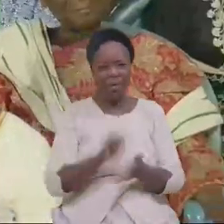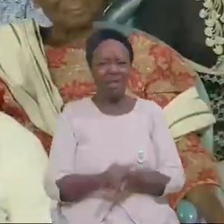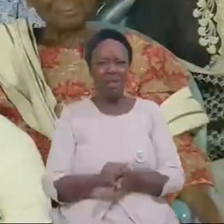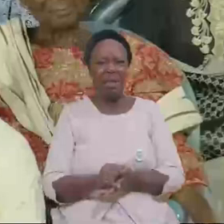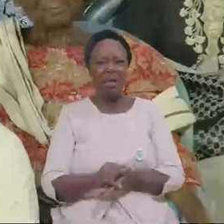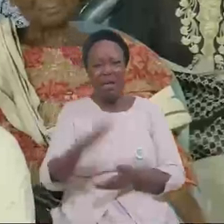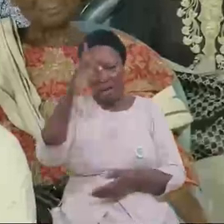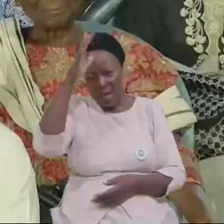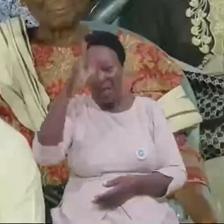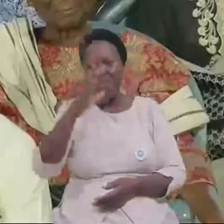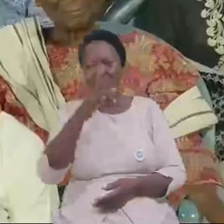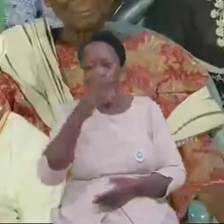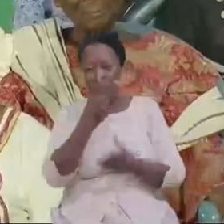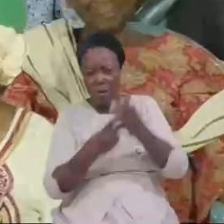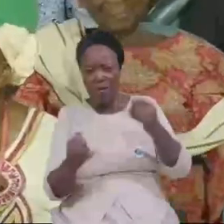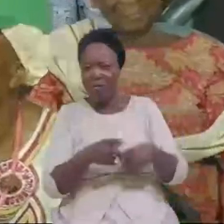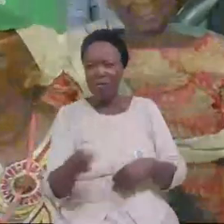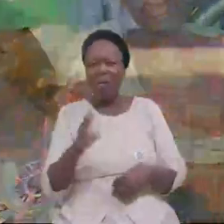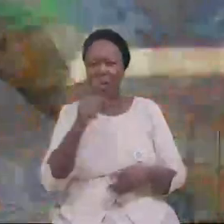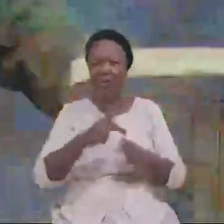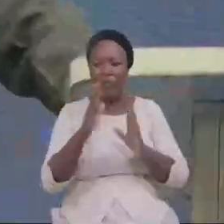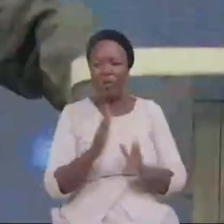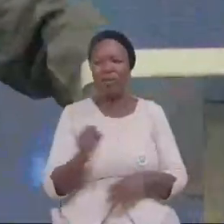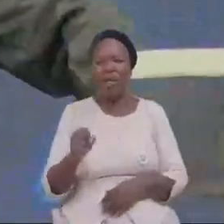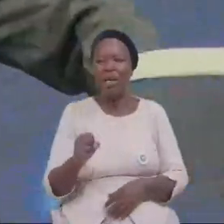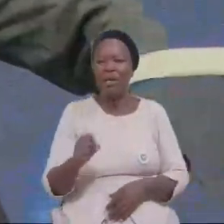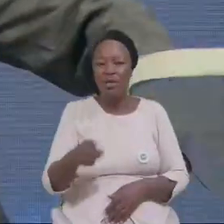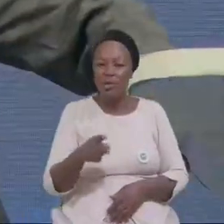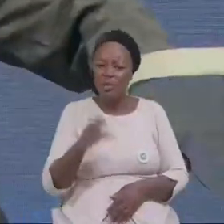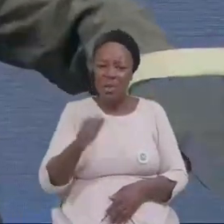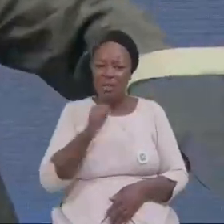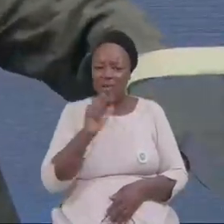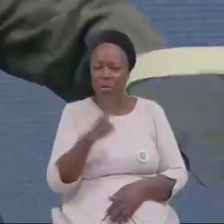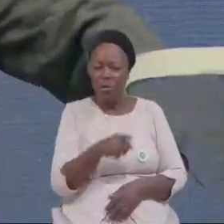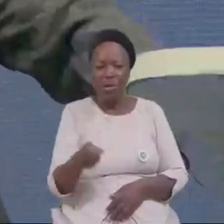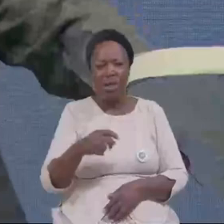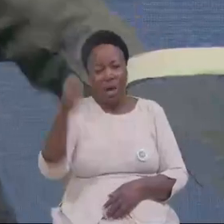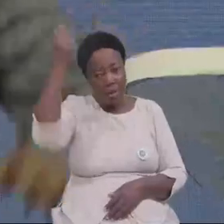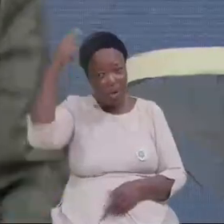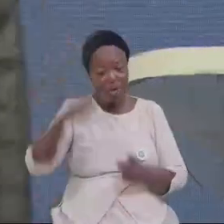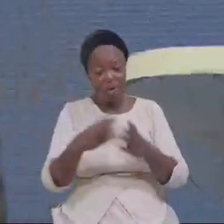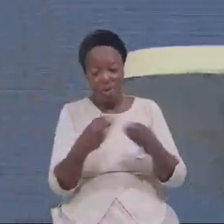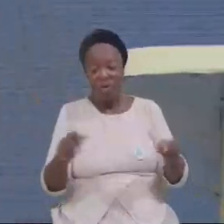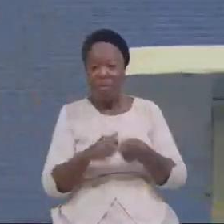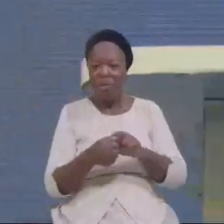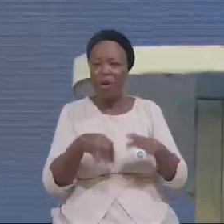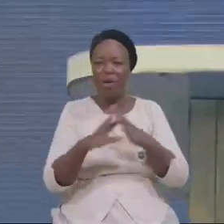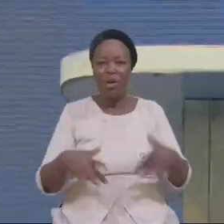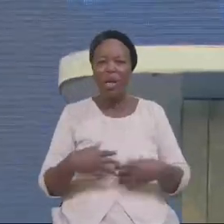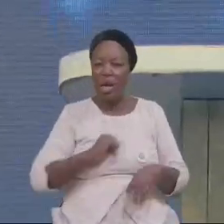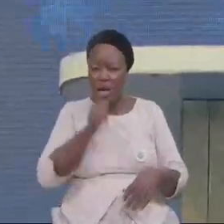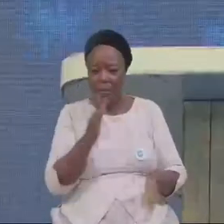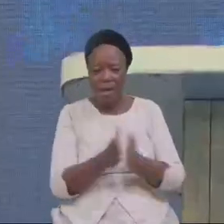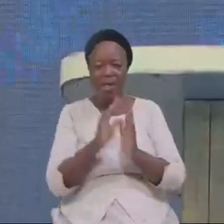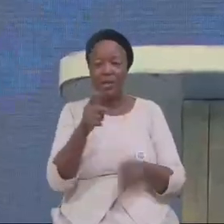maman, eux tous deux professeurs. Tu ne vas pas utiliser leur cerveau pour régler un problème dans ta vie. Je te pose la